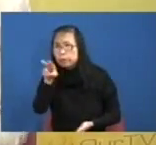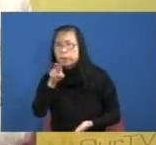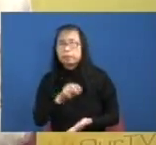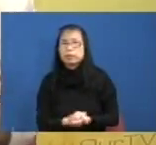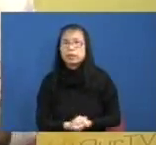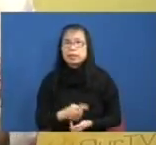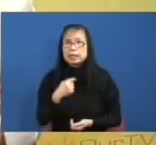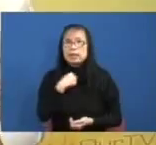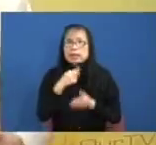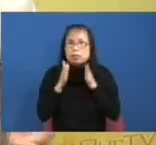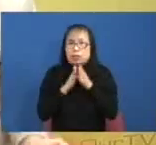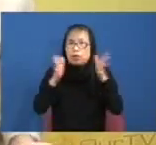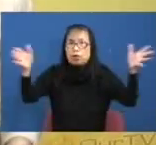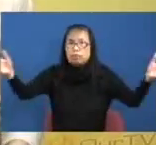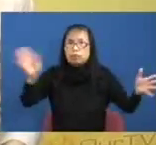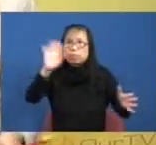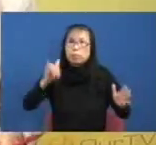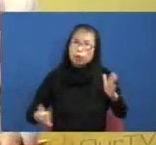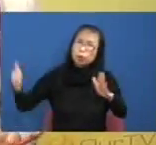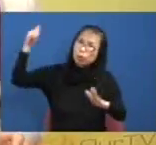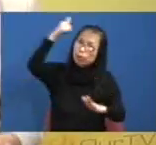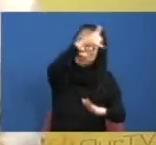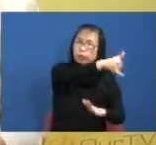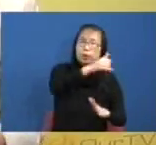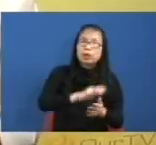實點解要擴闊到唔跨區呢、其